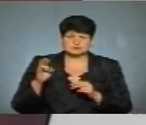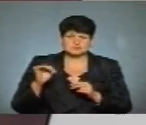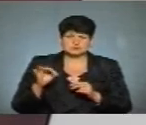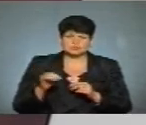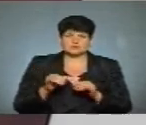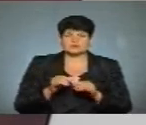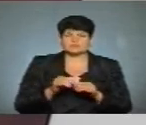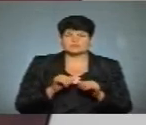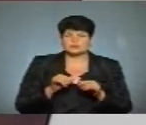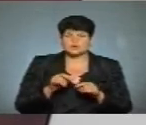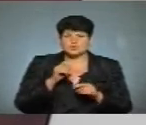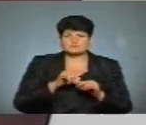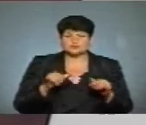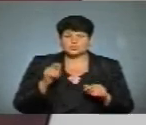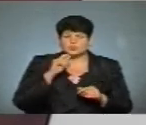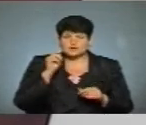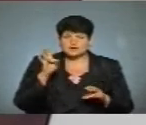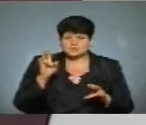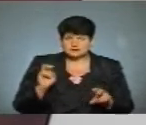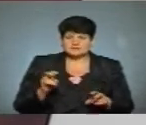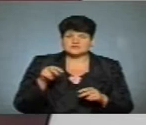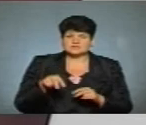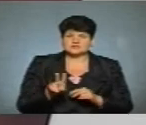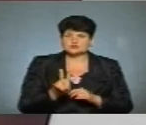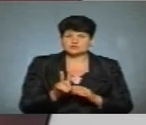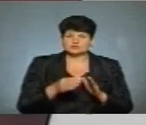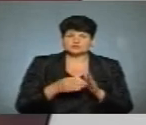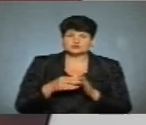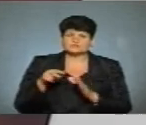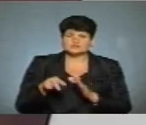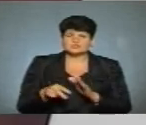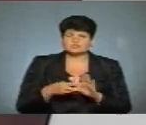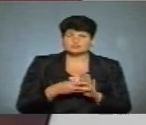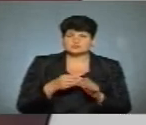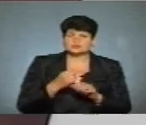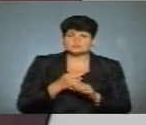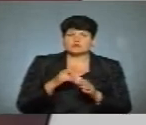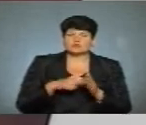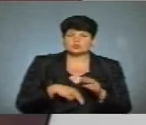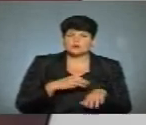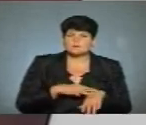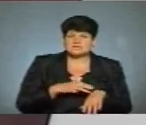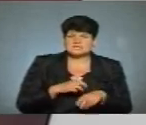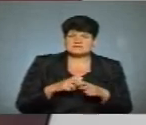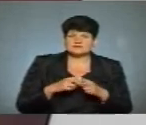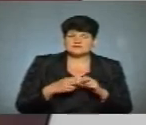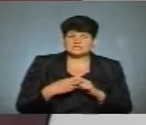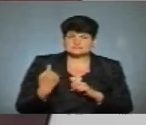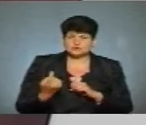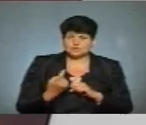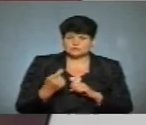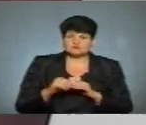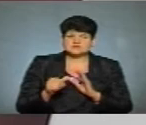університету розвитку людини Україна. З 2002 по 2008 працював у податковій міліції Івано-Франківської області.